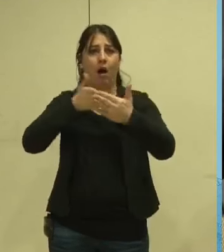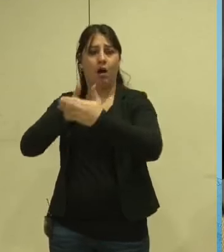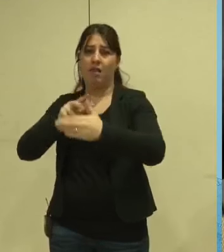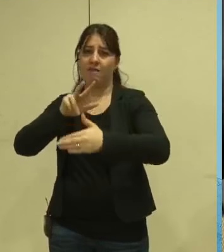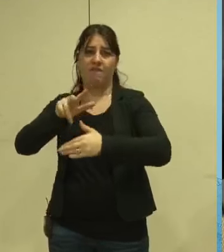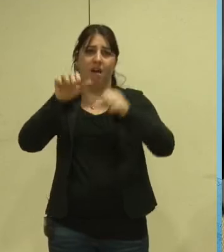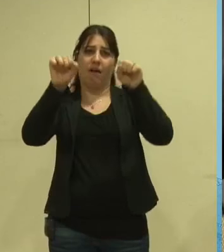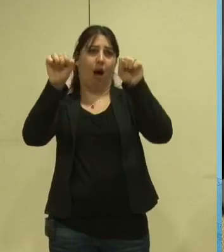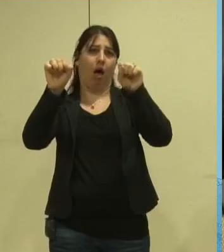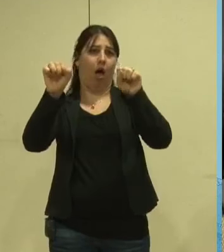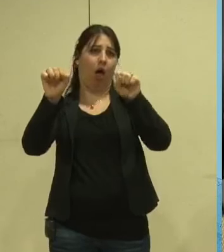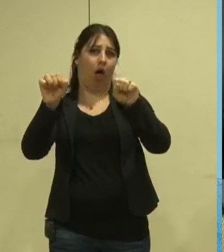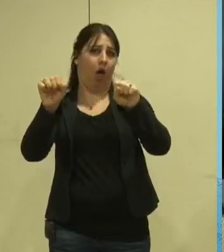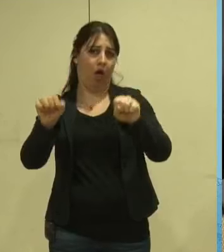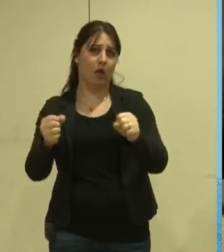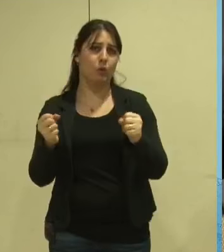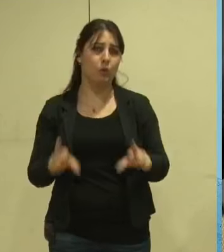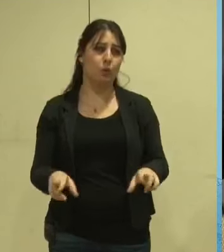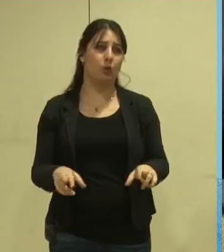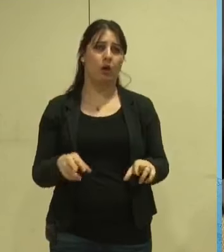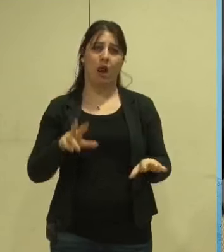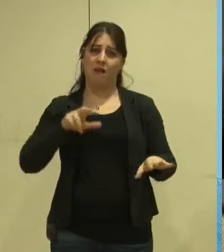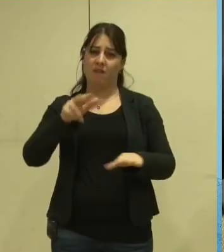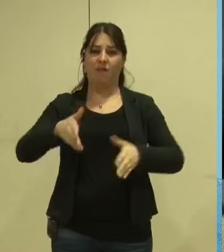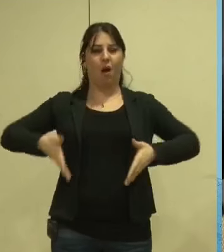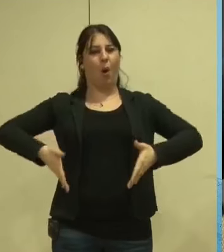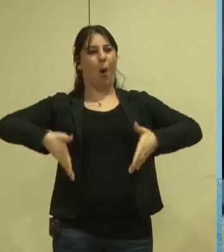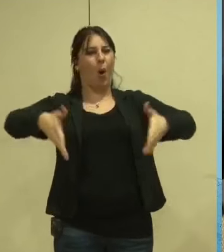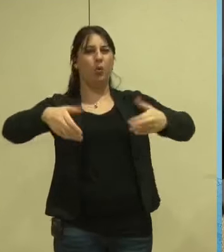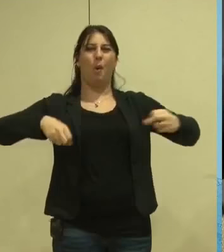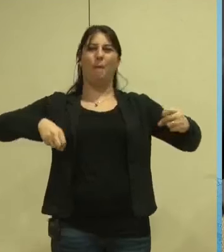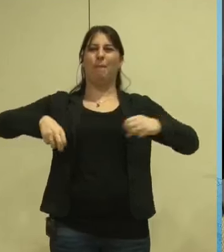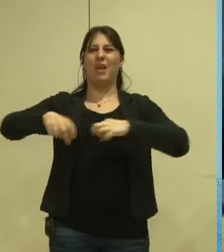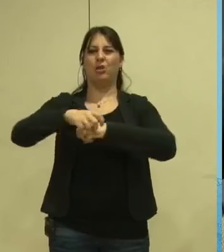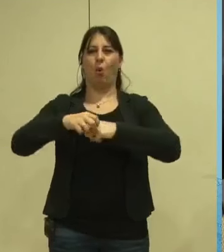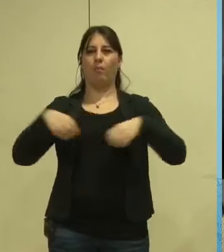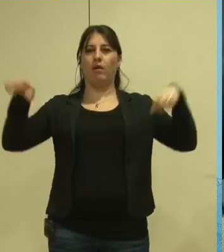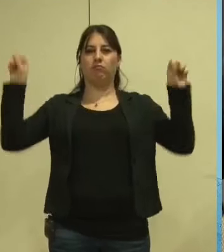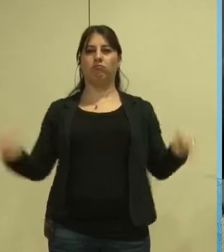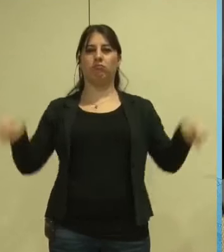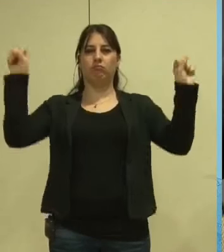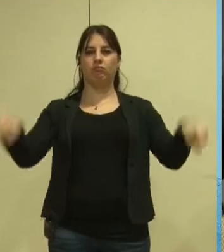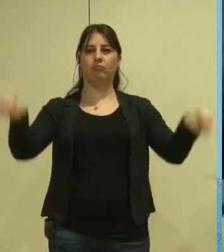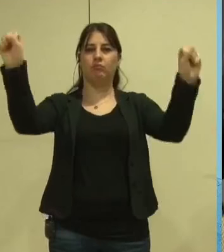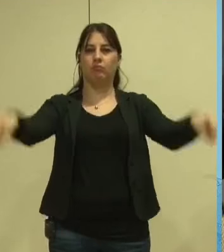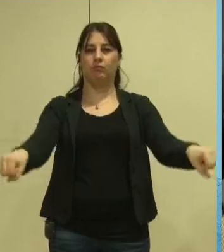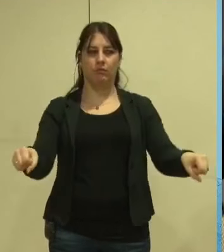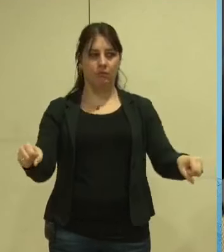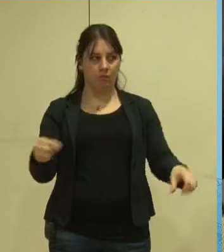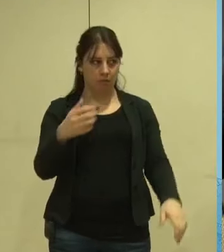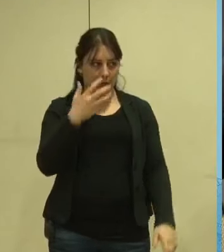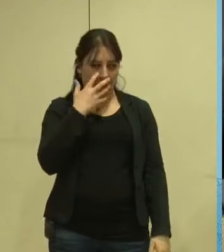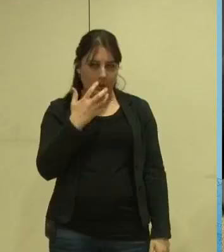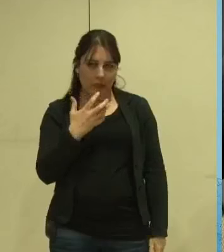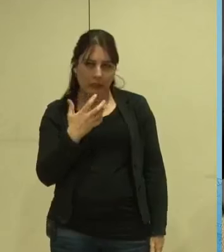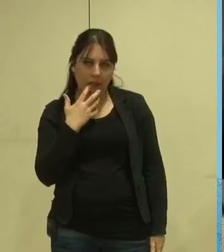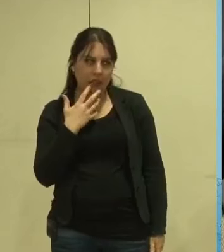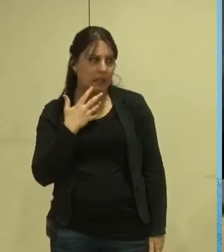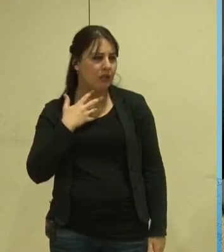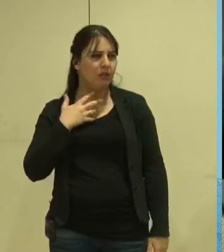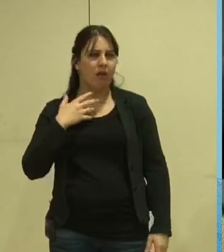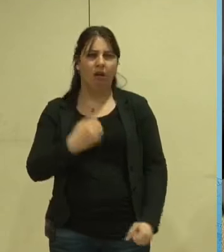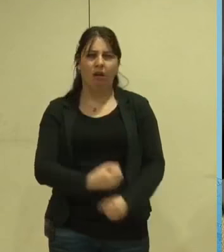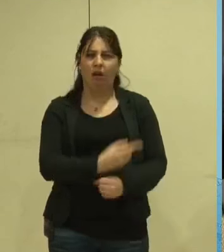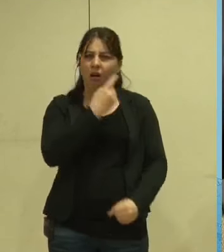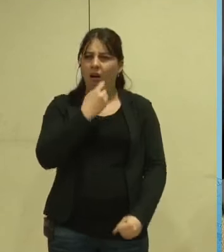asphyxiés. Nous verrons alors apparaître une grande rue piétonne, mais sans plus aucun commerce. Quelle tristesse! Quel gâchis de